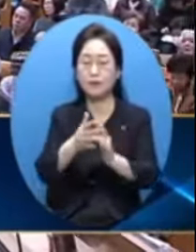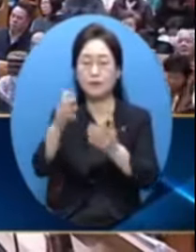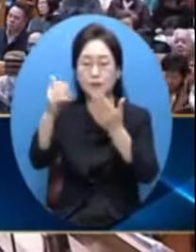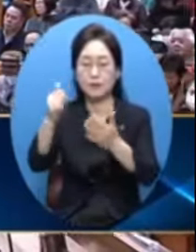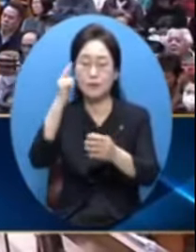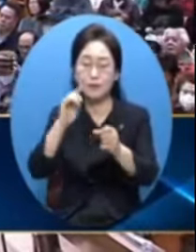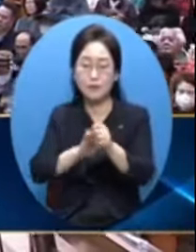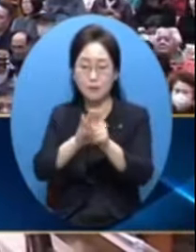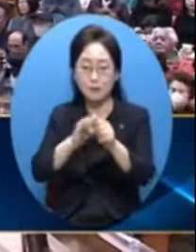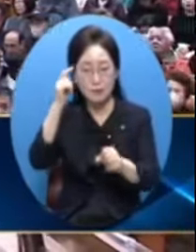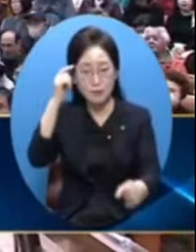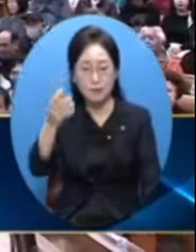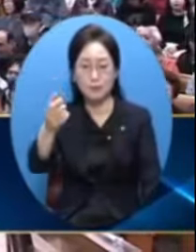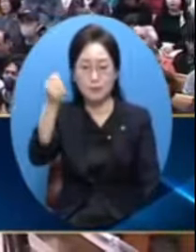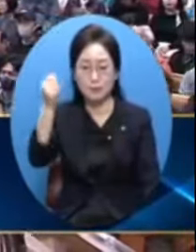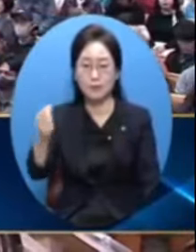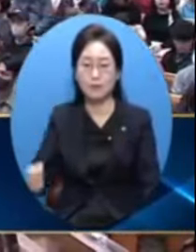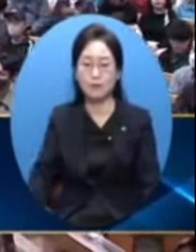예수님께서 불쌍히 여기사.